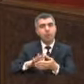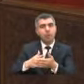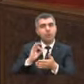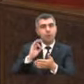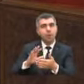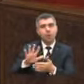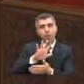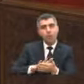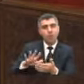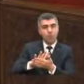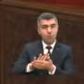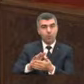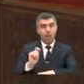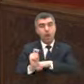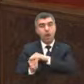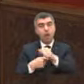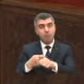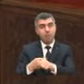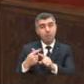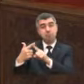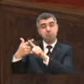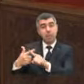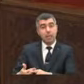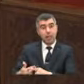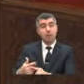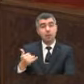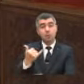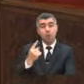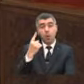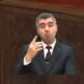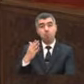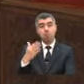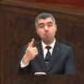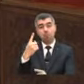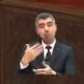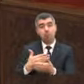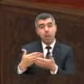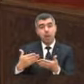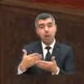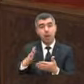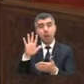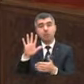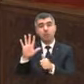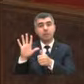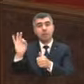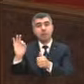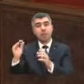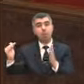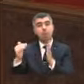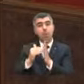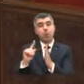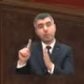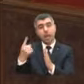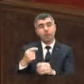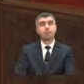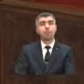على المستوى القروي. ميزانيه هائله في الثلاث سنوات الاخيره، مليار و500 مليون درهم، مليار و650 مليون درهم، ومليار و600 مليون ديال